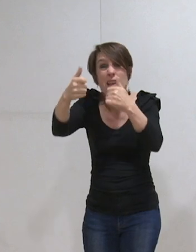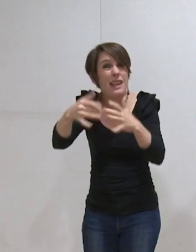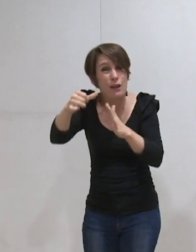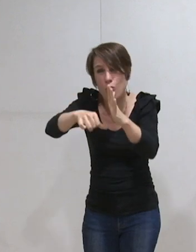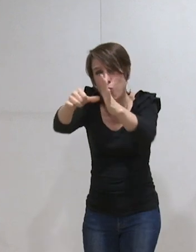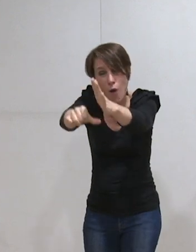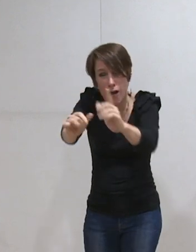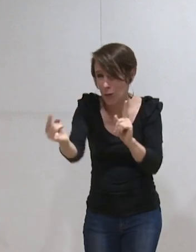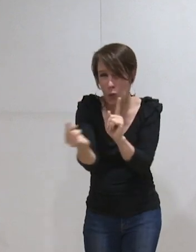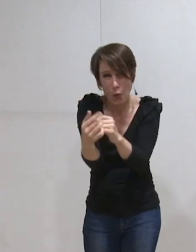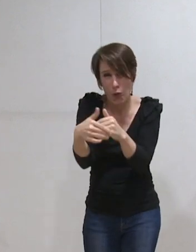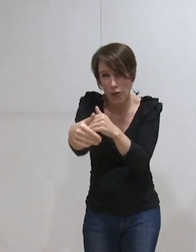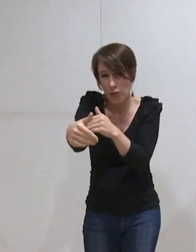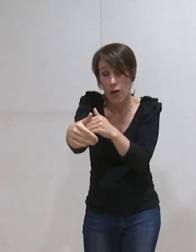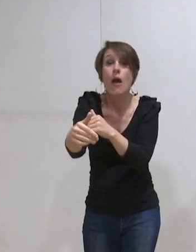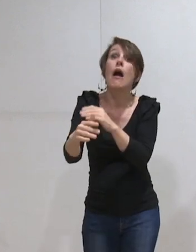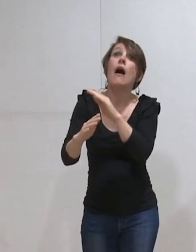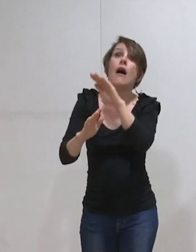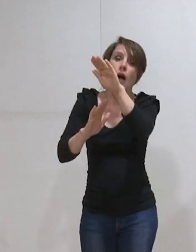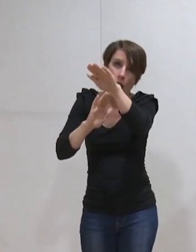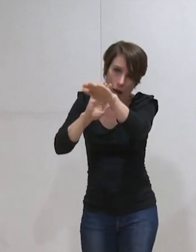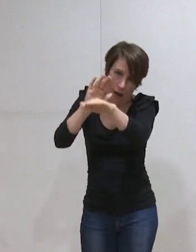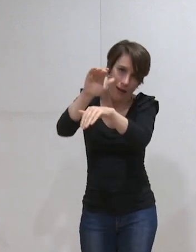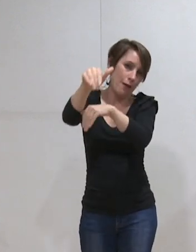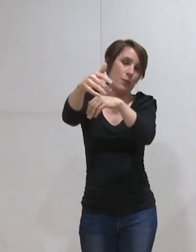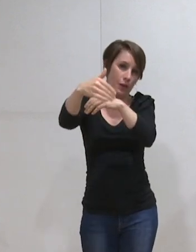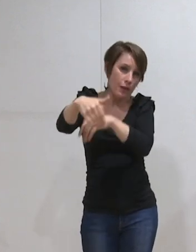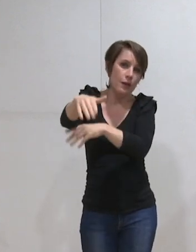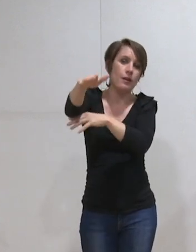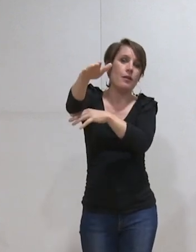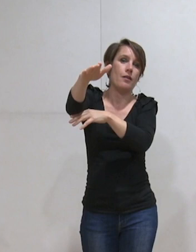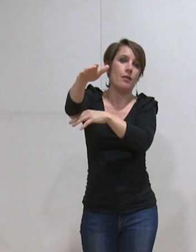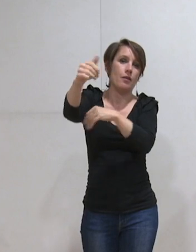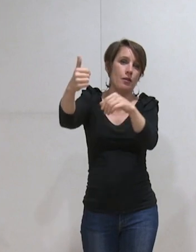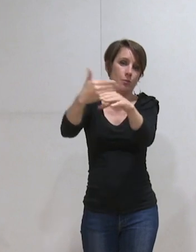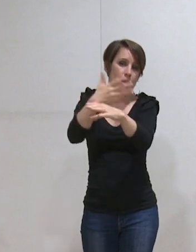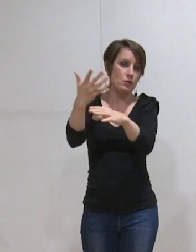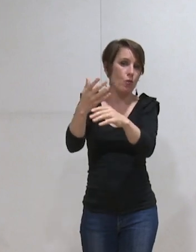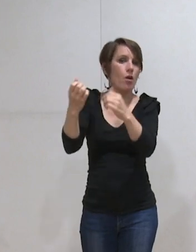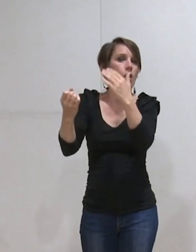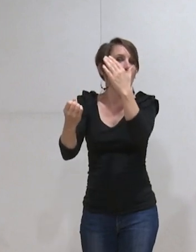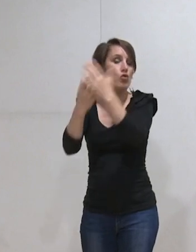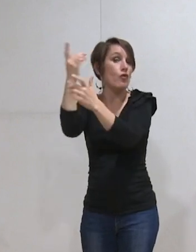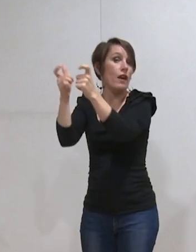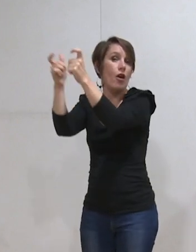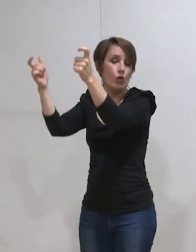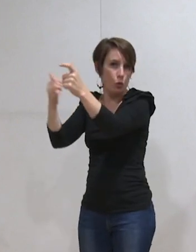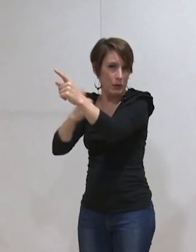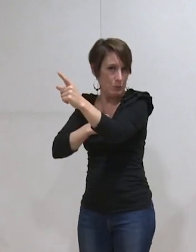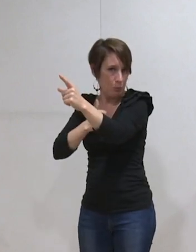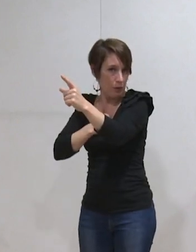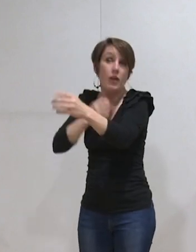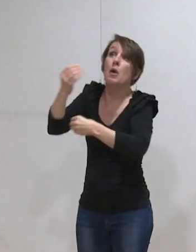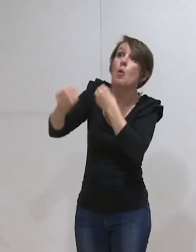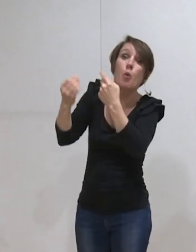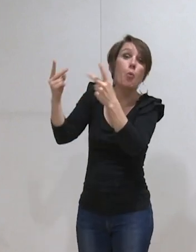mois cette société publique locale avant que un nouvel opérateur privé ou